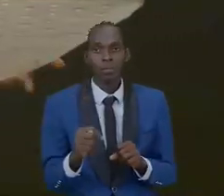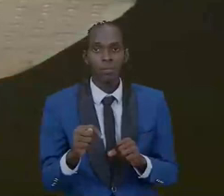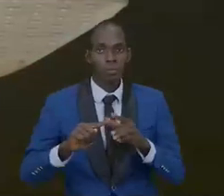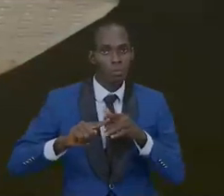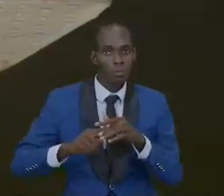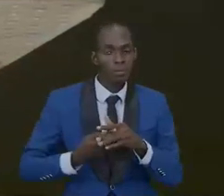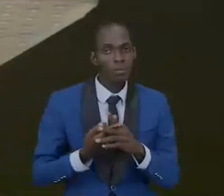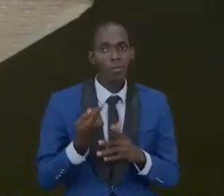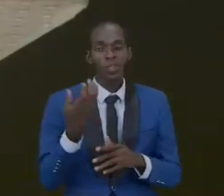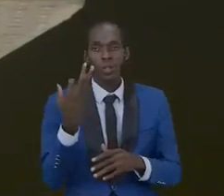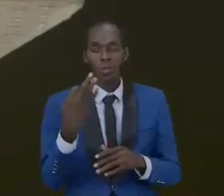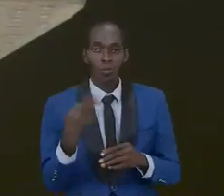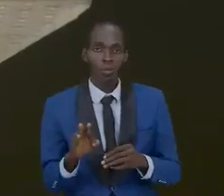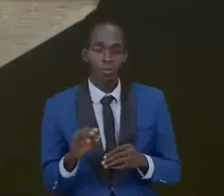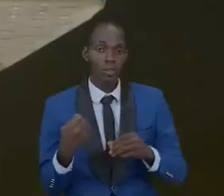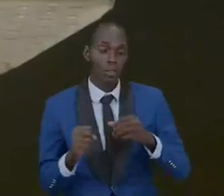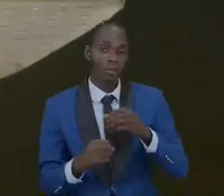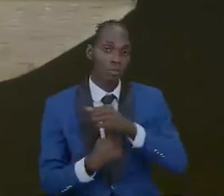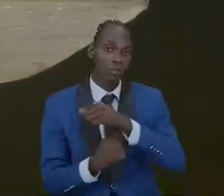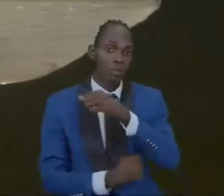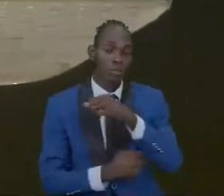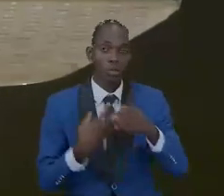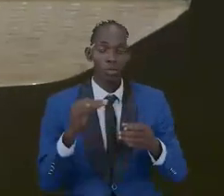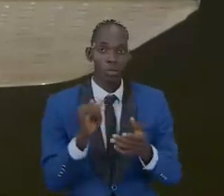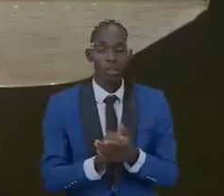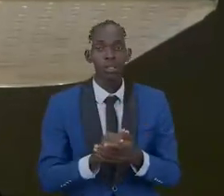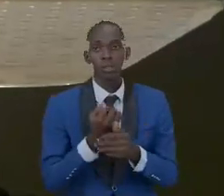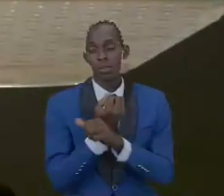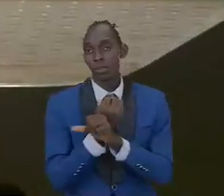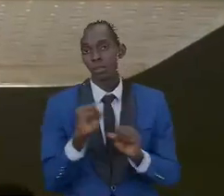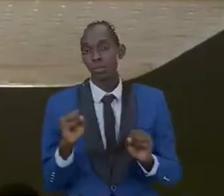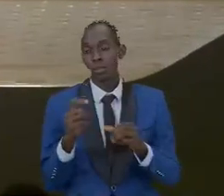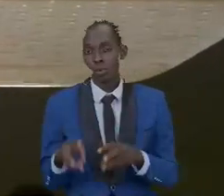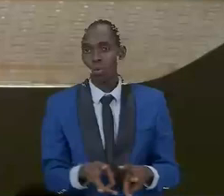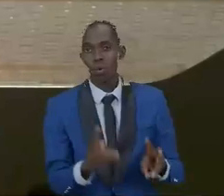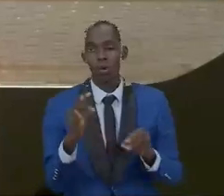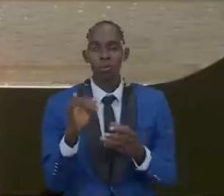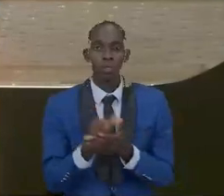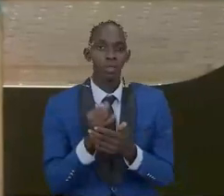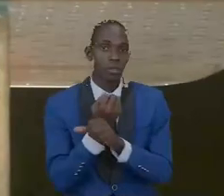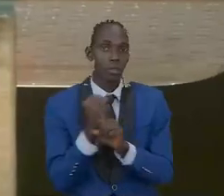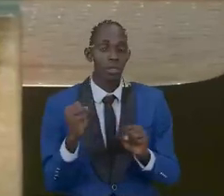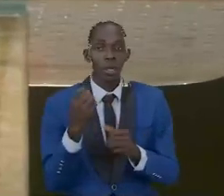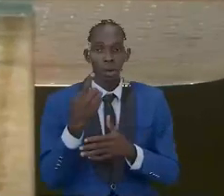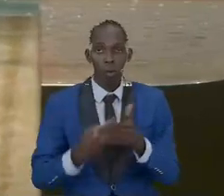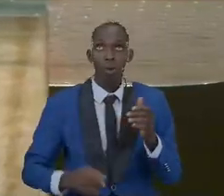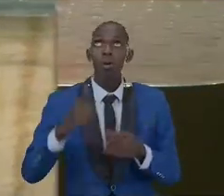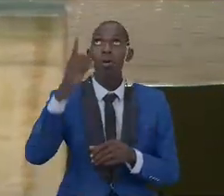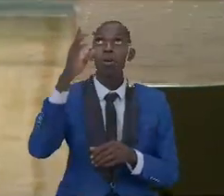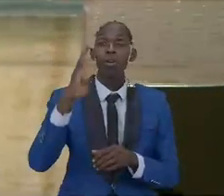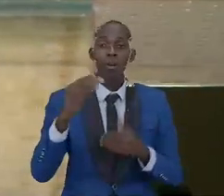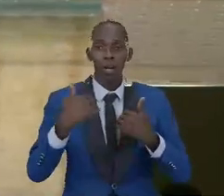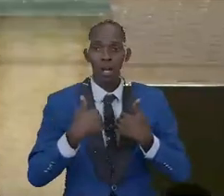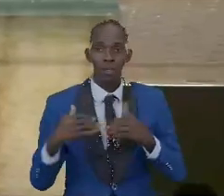de cette justification la voix de cette justification et ce que Dieu a fait pour